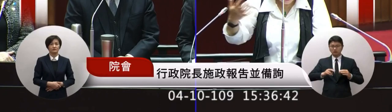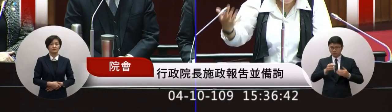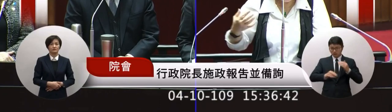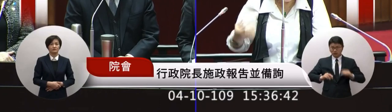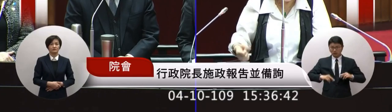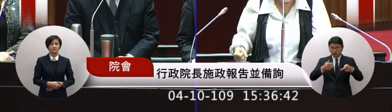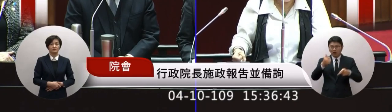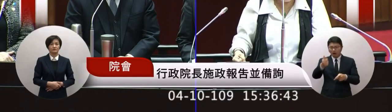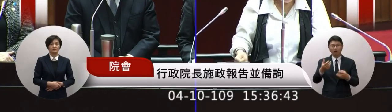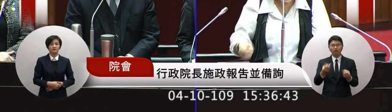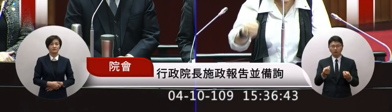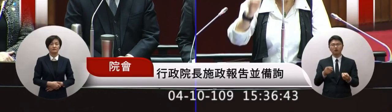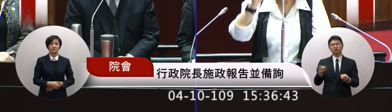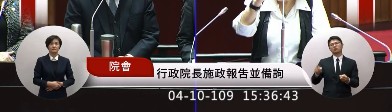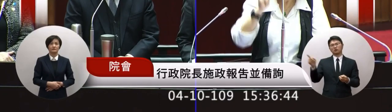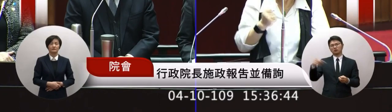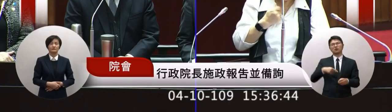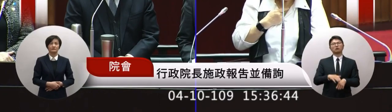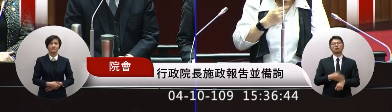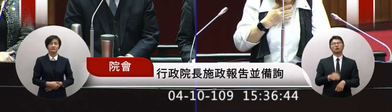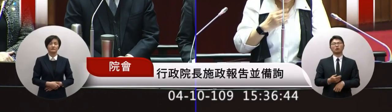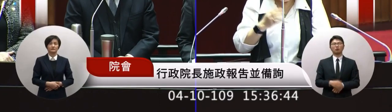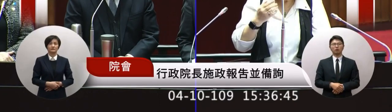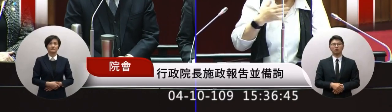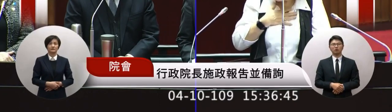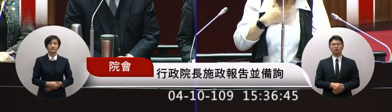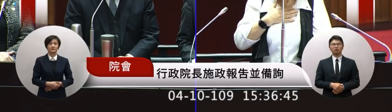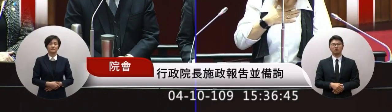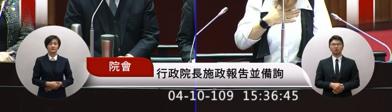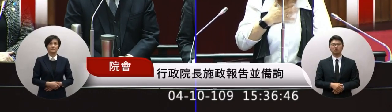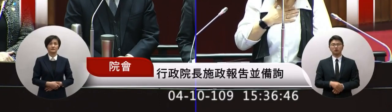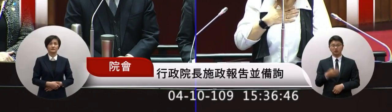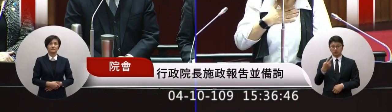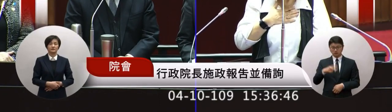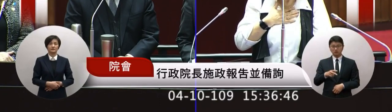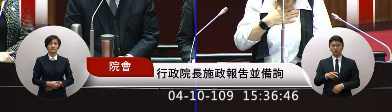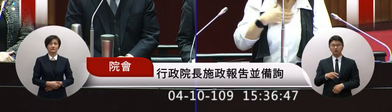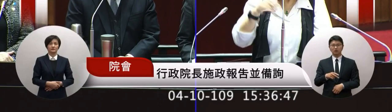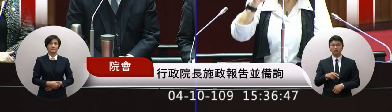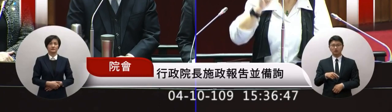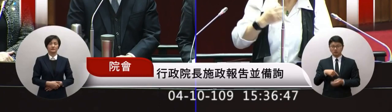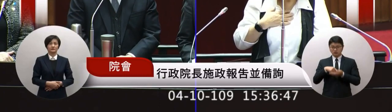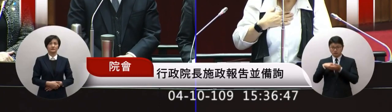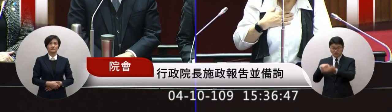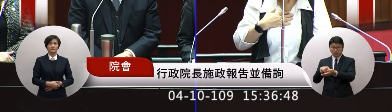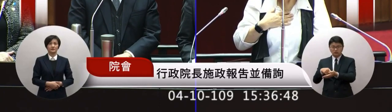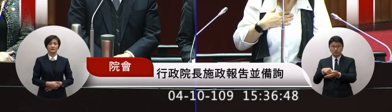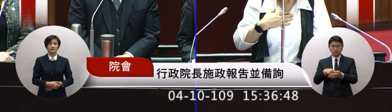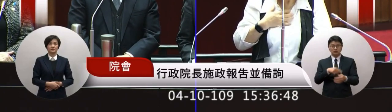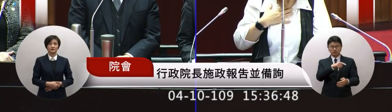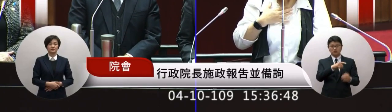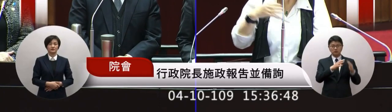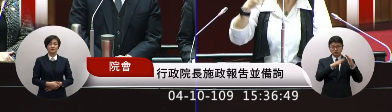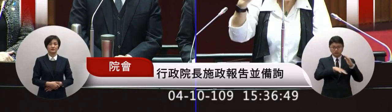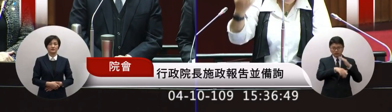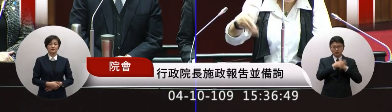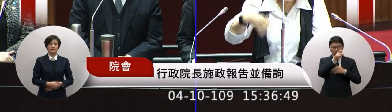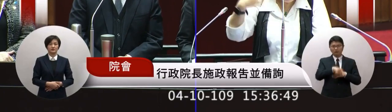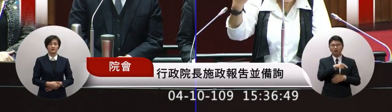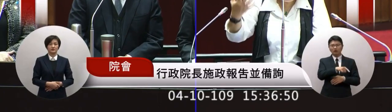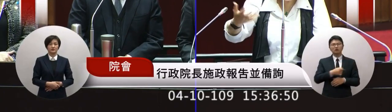造去看后的所在去哈。然后雇主其实我也要替雇主来讲话，雇主嘛真可怜呐哈，也